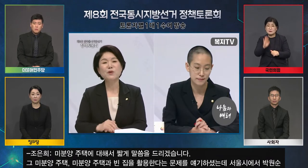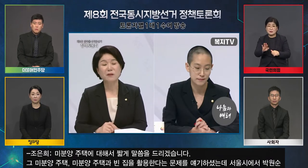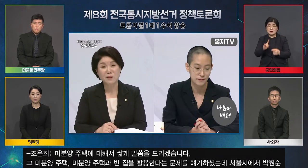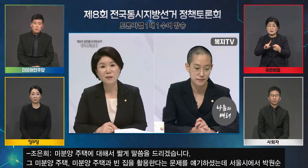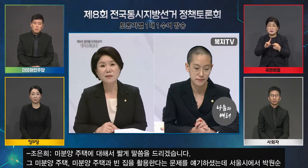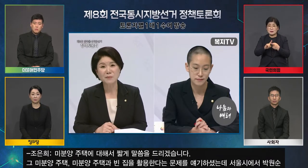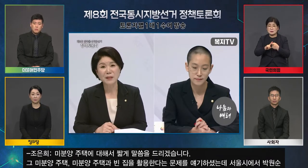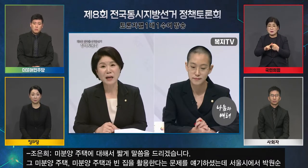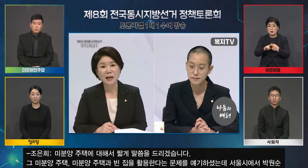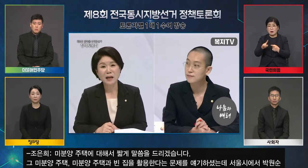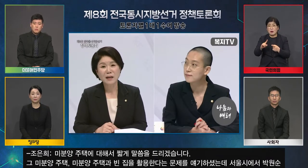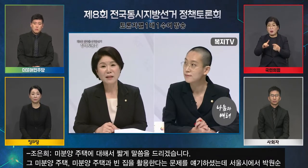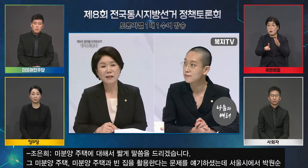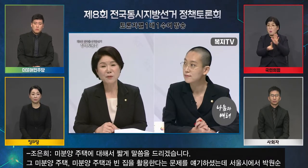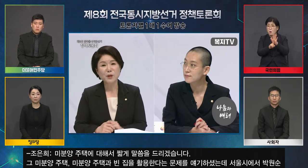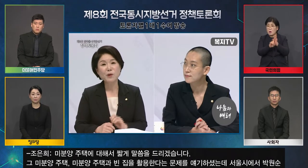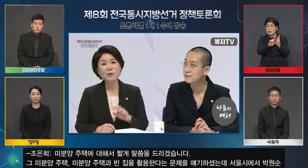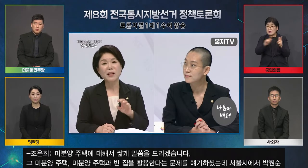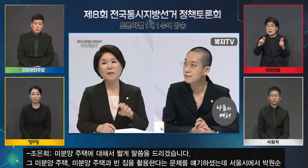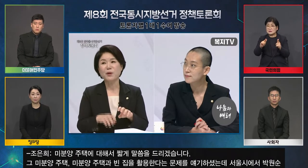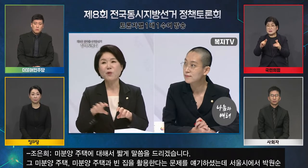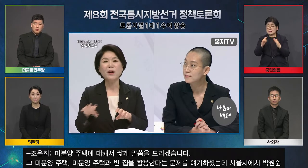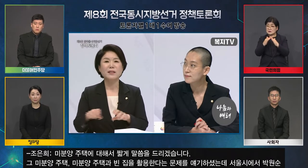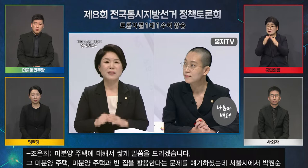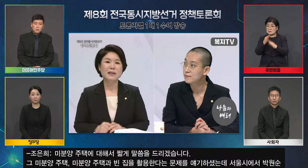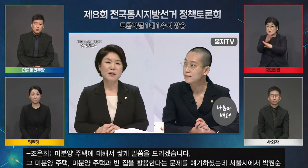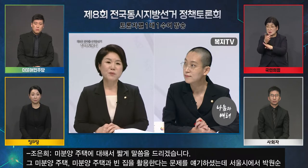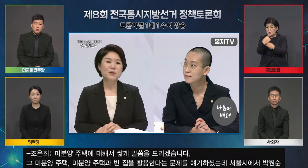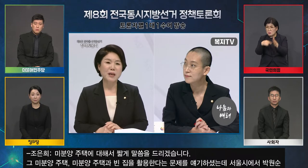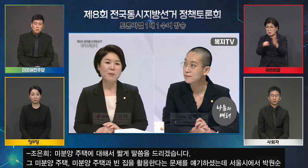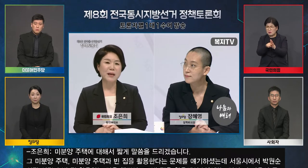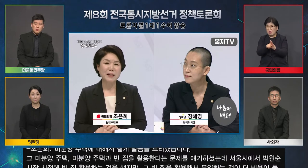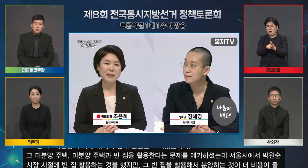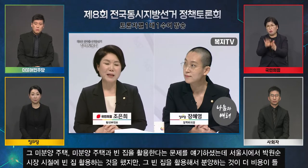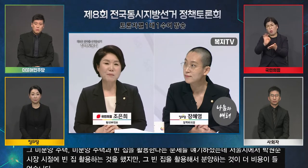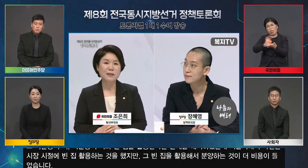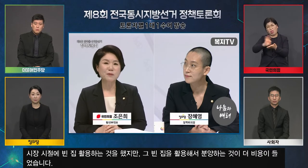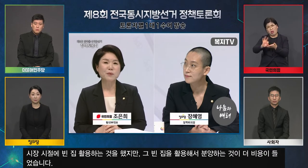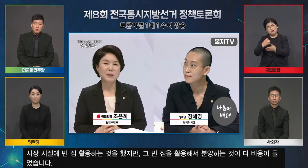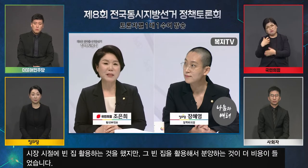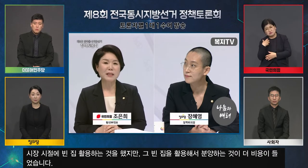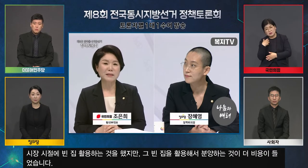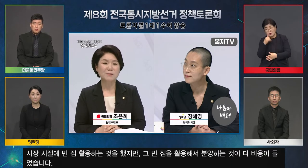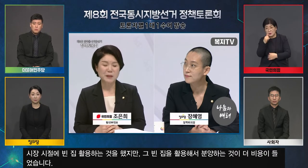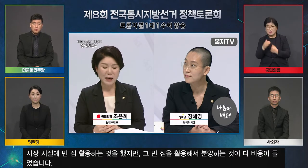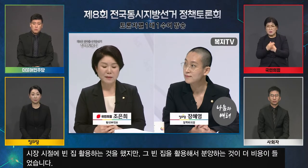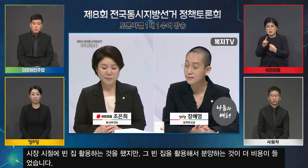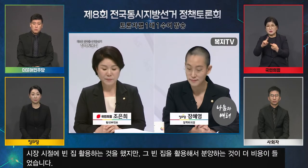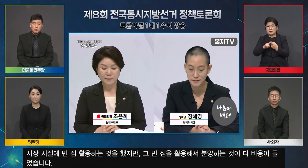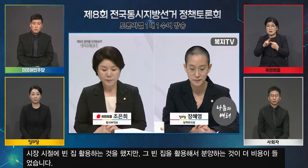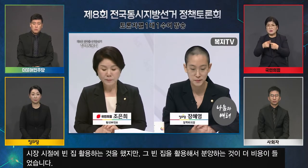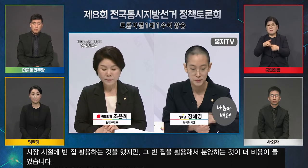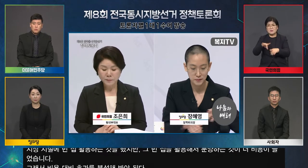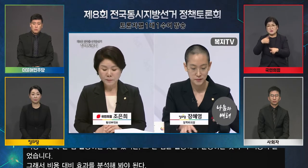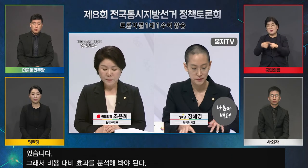것이 비용이 더 들었습니다. 그래서 비용 대비 효과를 분석해봐야 된다 이런 말씀을 먼저 드리겠습니다.